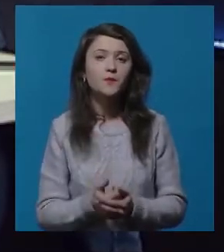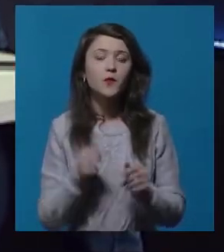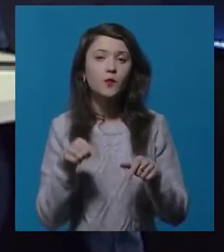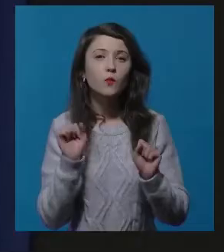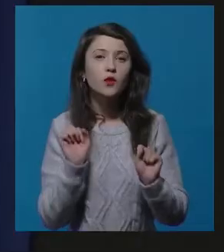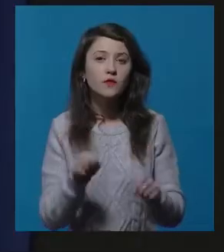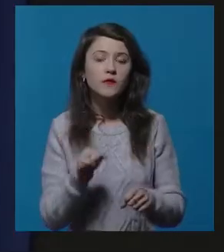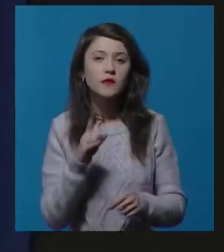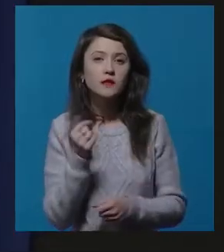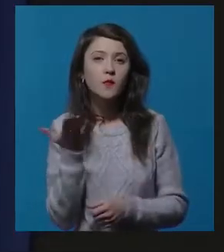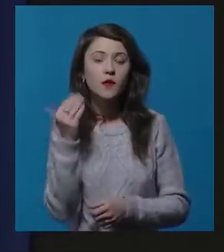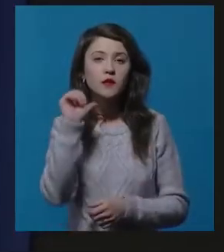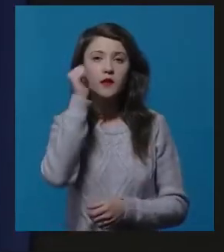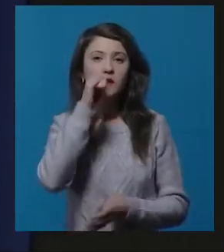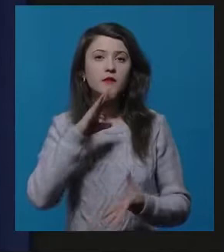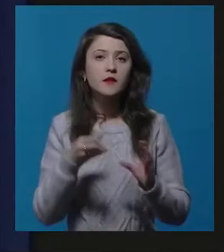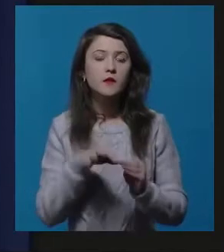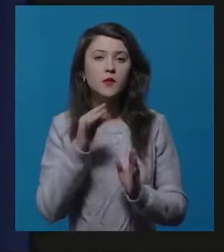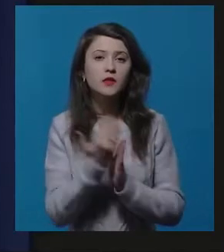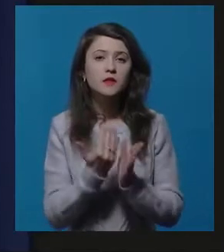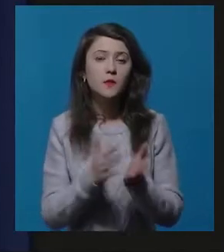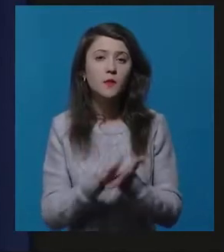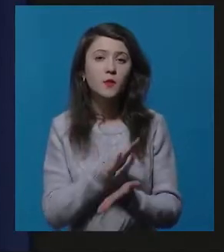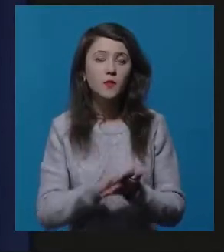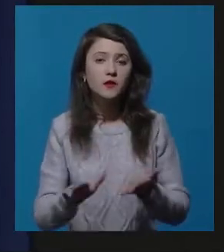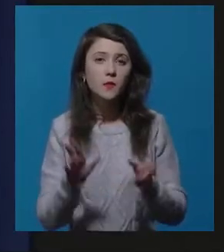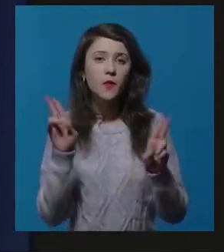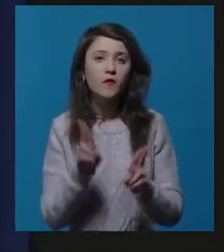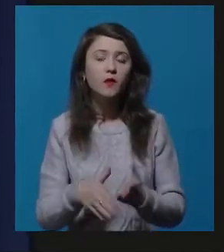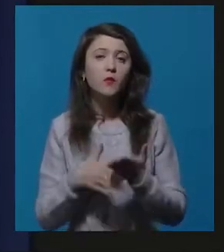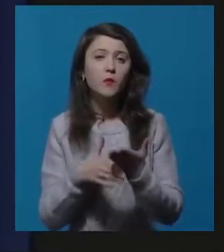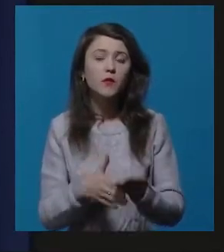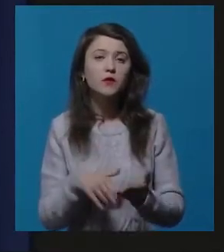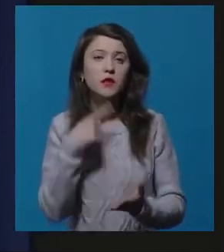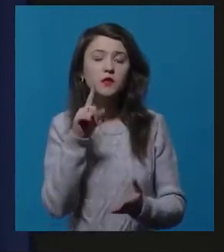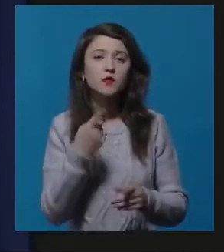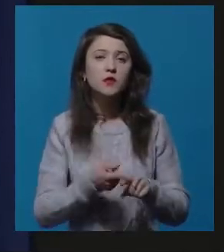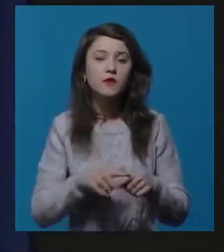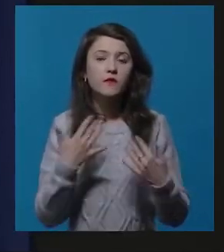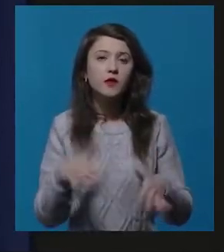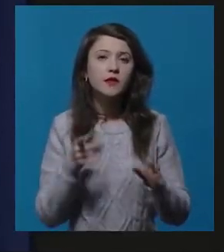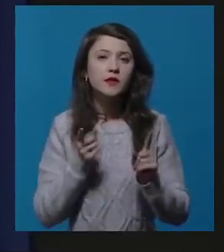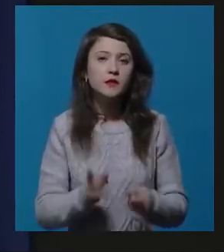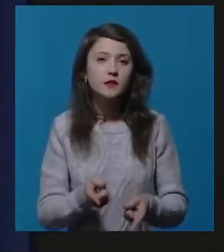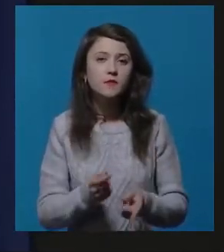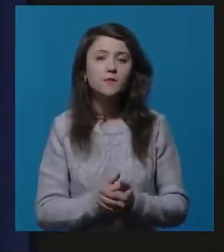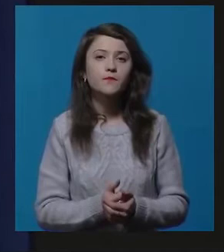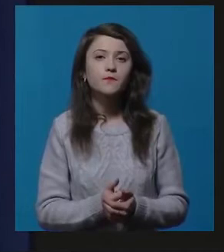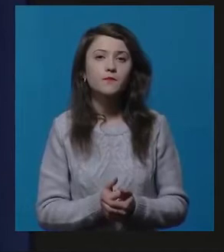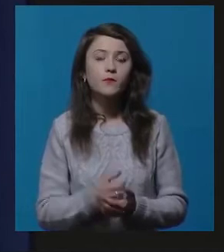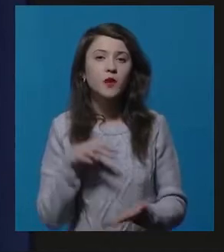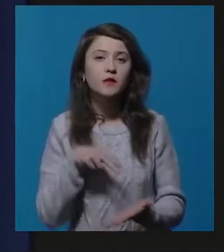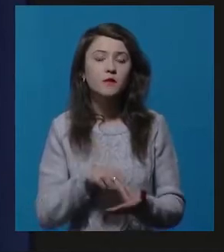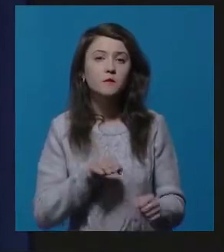за попередній рік, і взагалі про систему безоплатної правової допомоги сказати про те, що це вже дійсно усталений бренд,